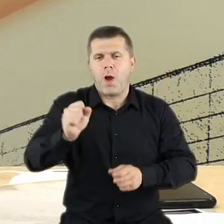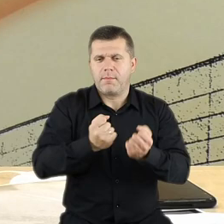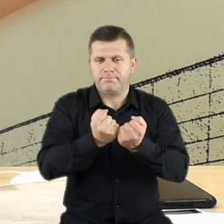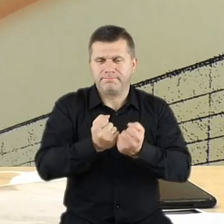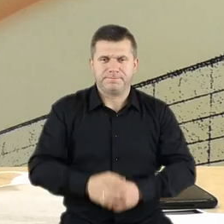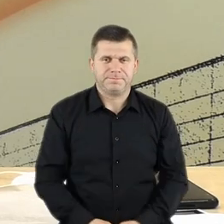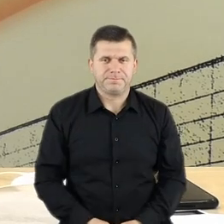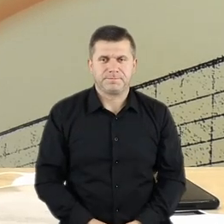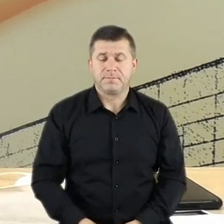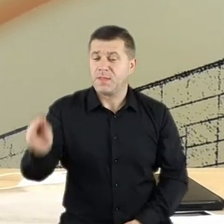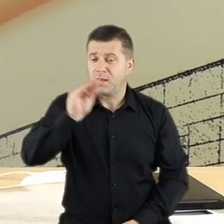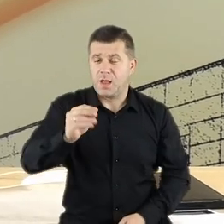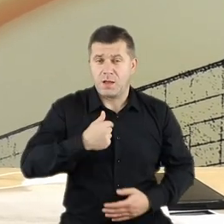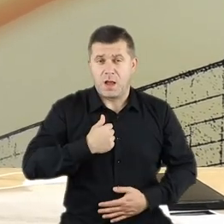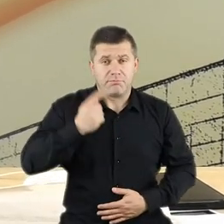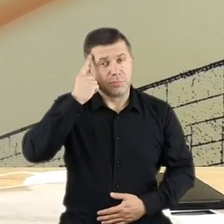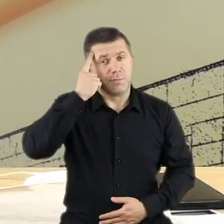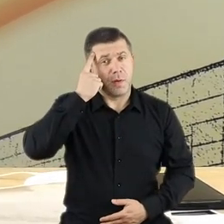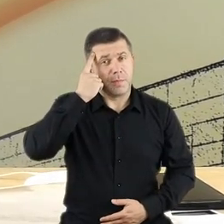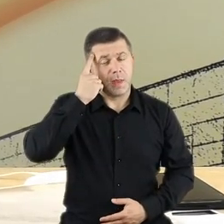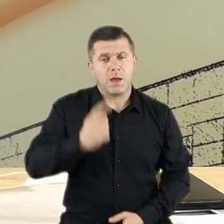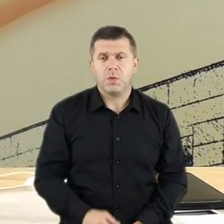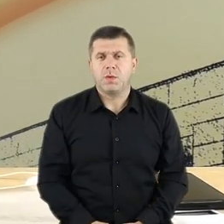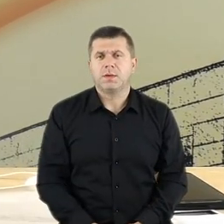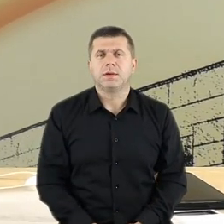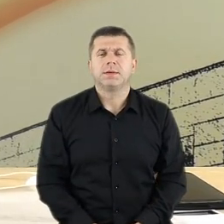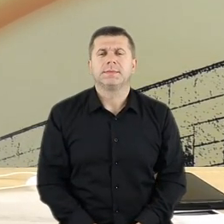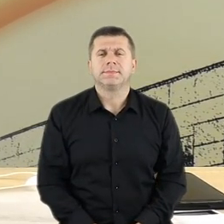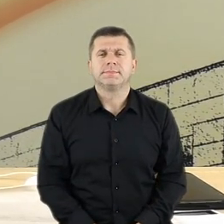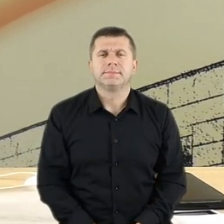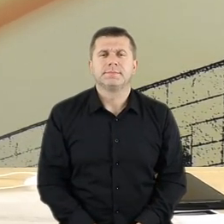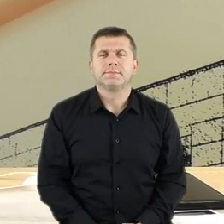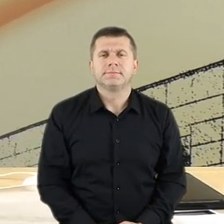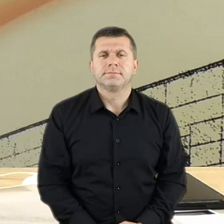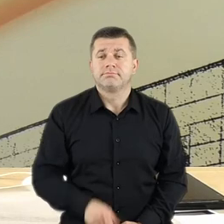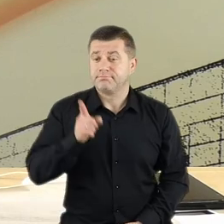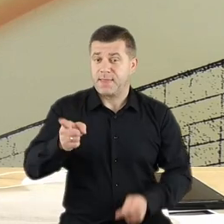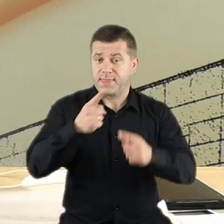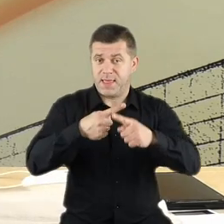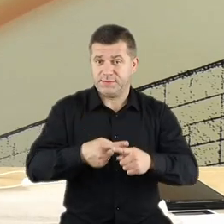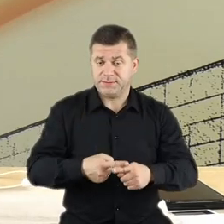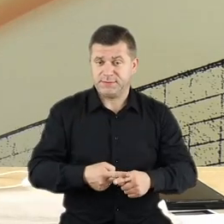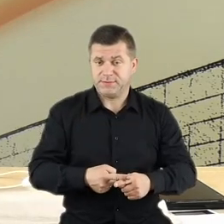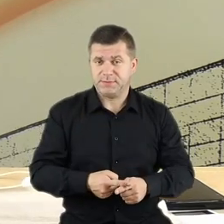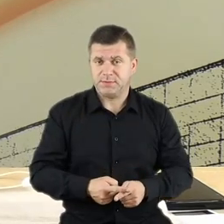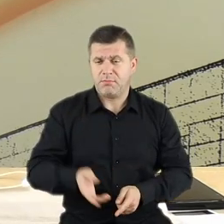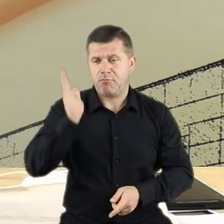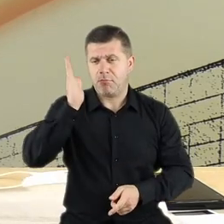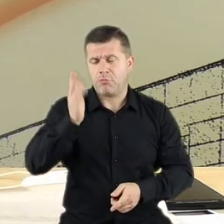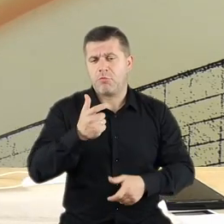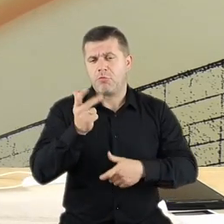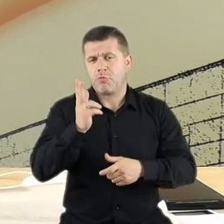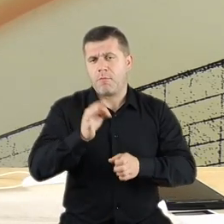A jeszcze Tak mi się przypomniało odnośnie tego testu bo ten ktoś